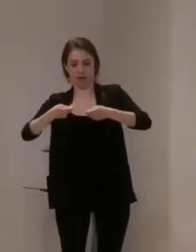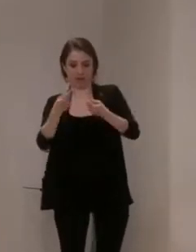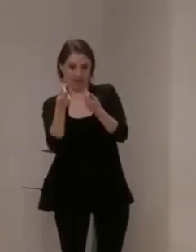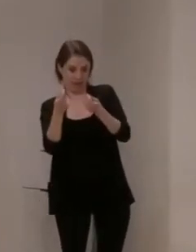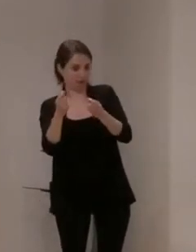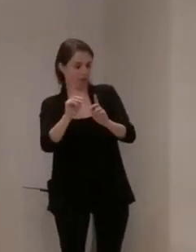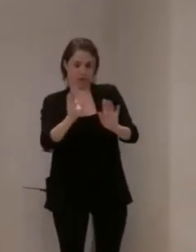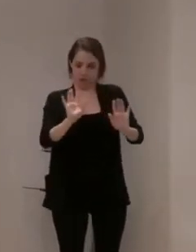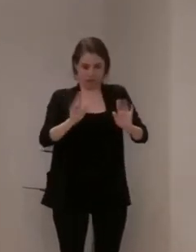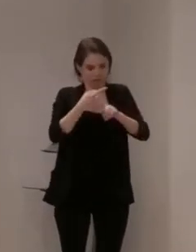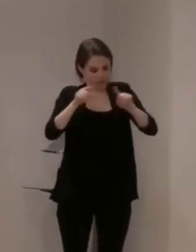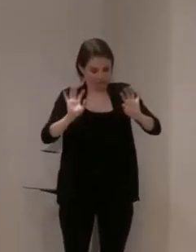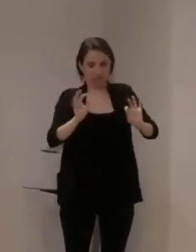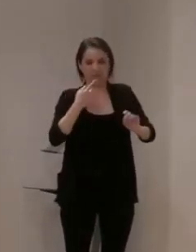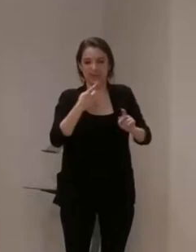i un altre hi treu.